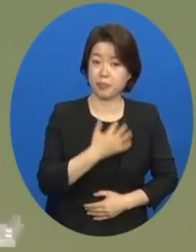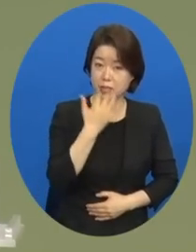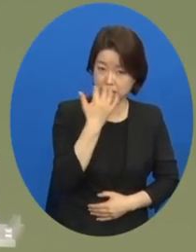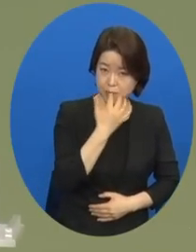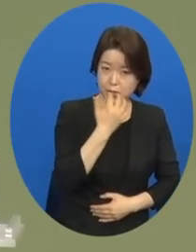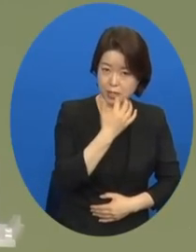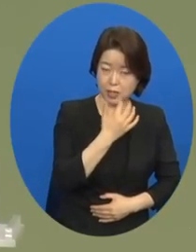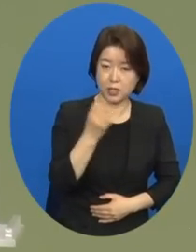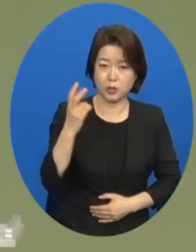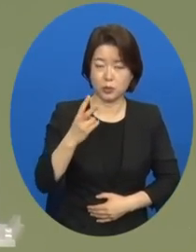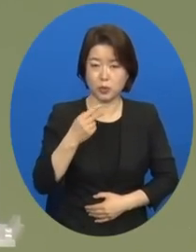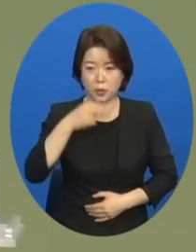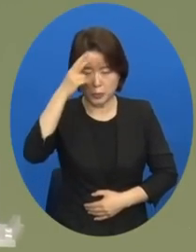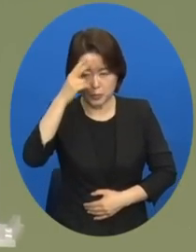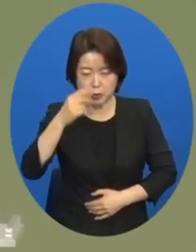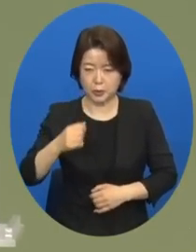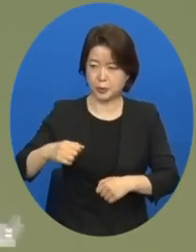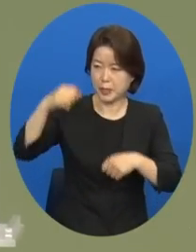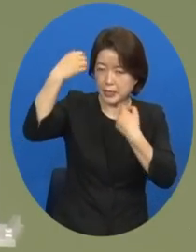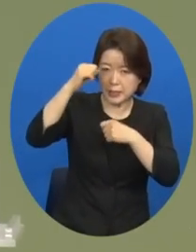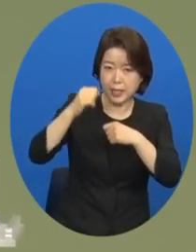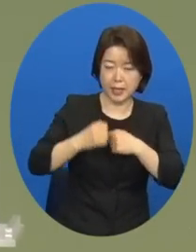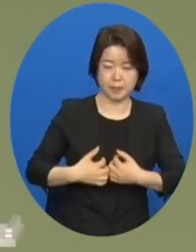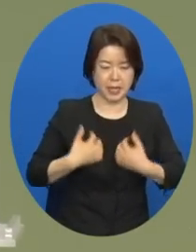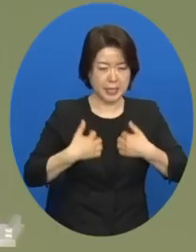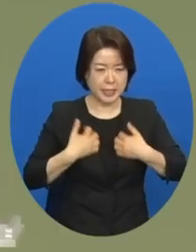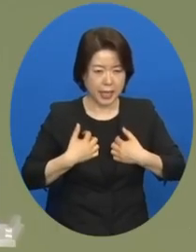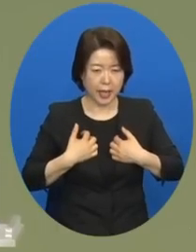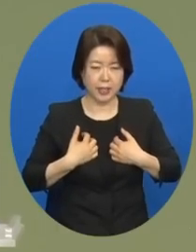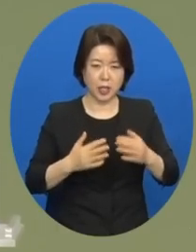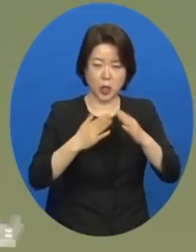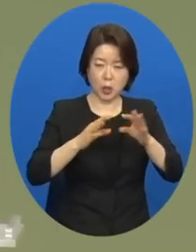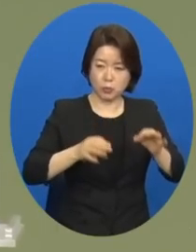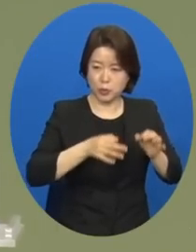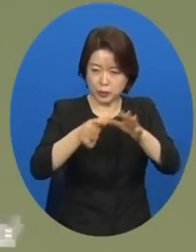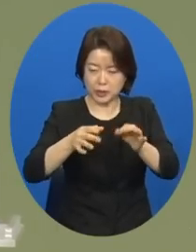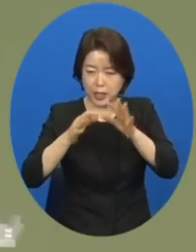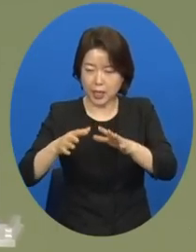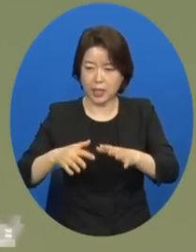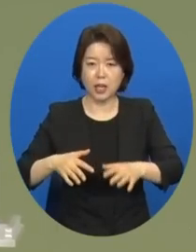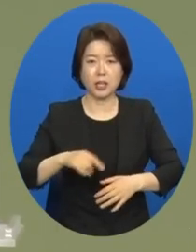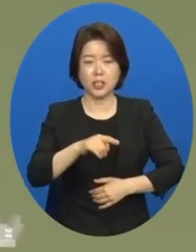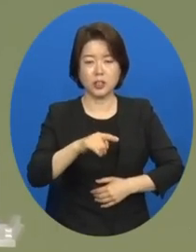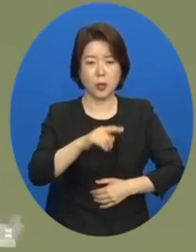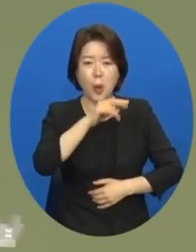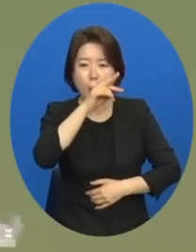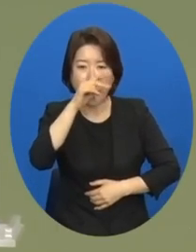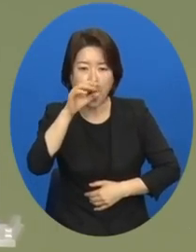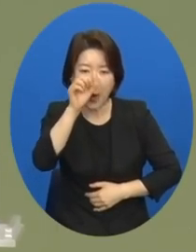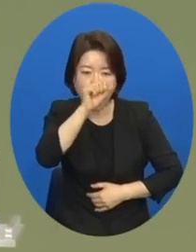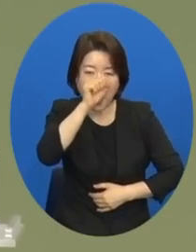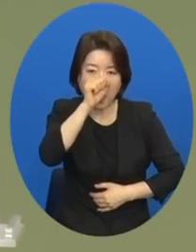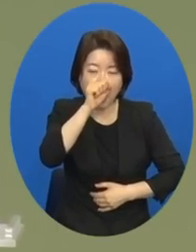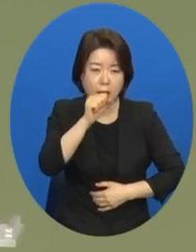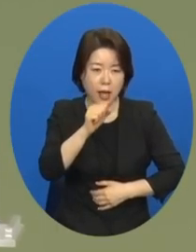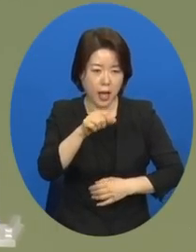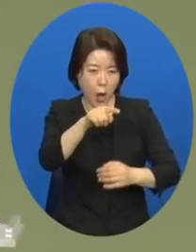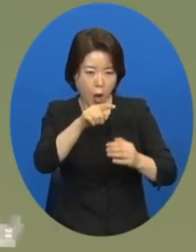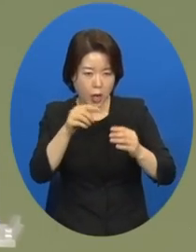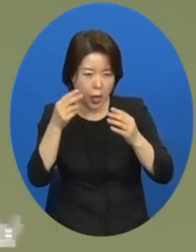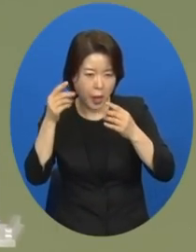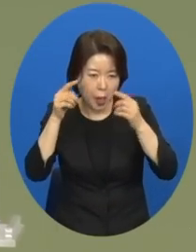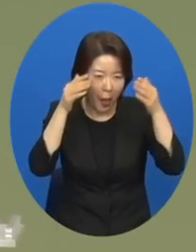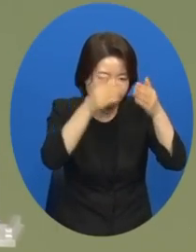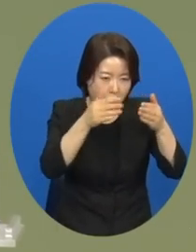또 음주가무 게임 부동산 주식의 향기에 취해서 이렇게 문지방에 닳도록